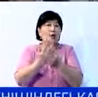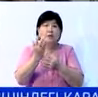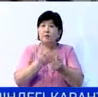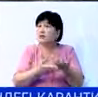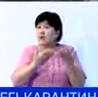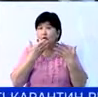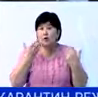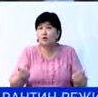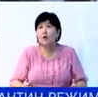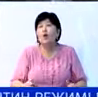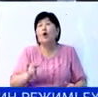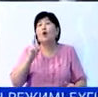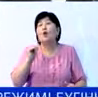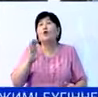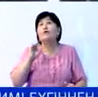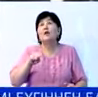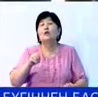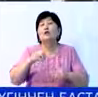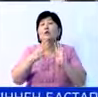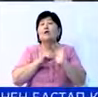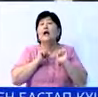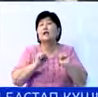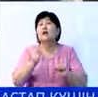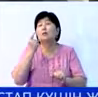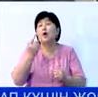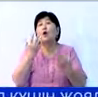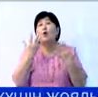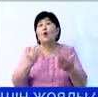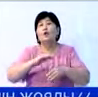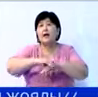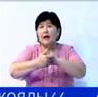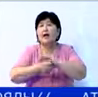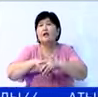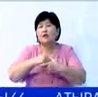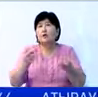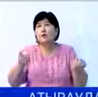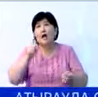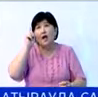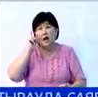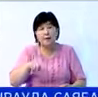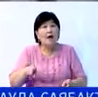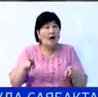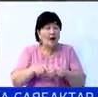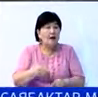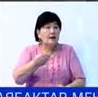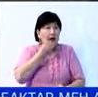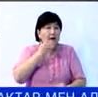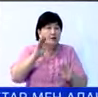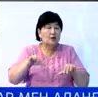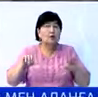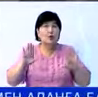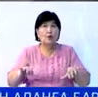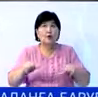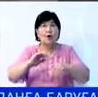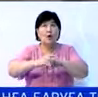перчаткалары жоқ. COVID-19-дан сақтанудың бір жолы қолды қайта-қайта жуу екені белгілі. Ал ас ішетін орындағы мына